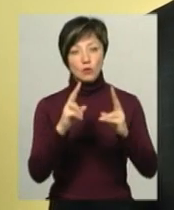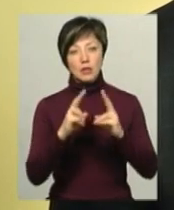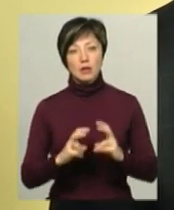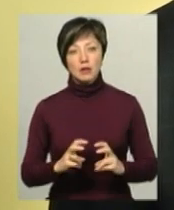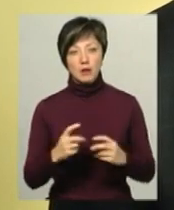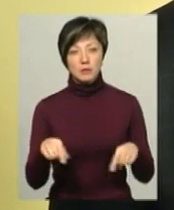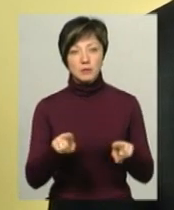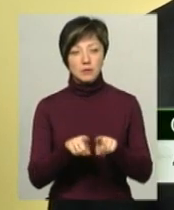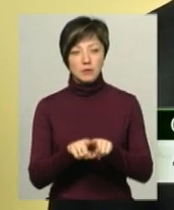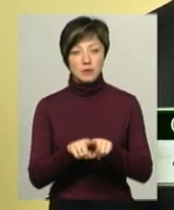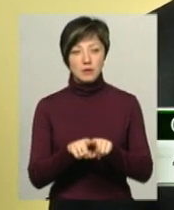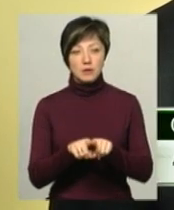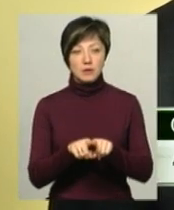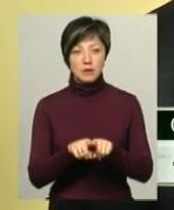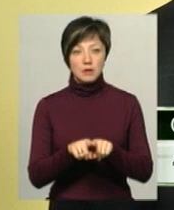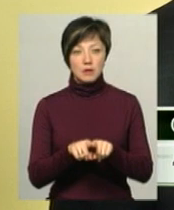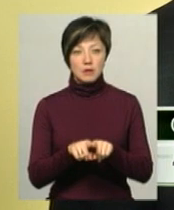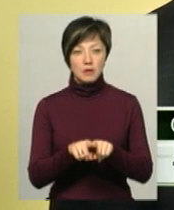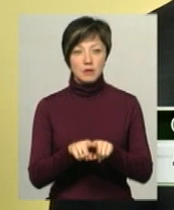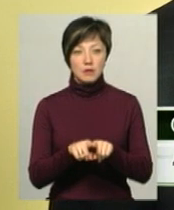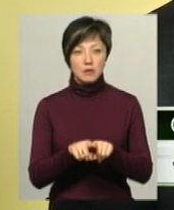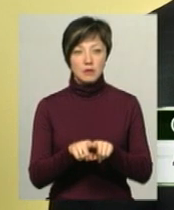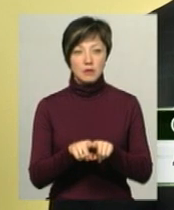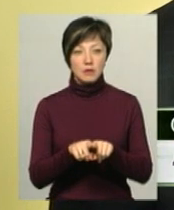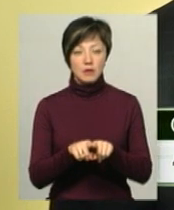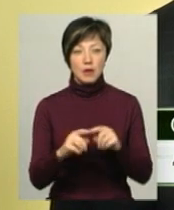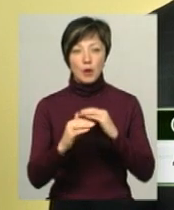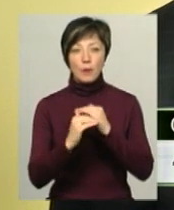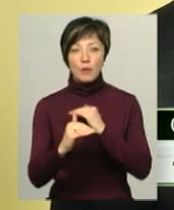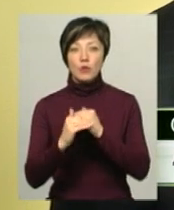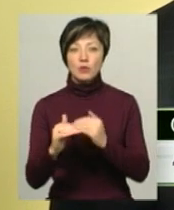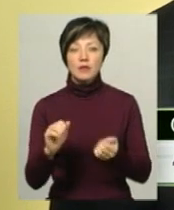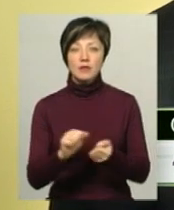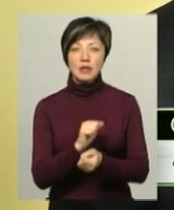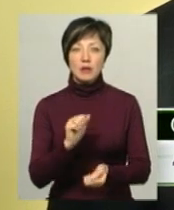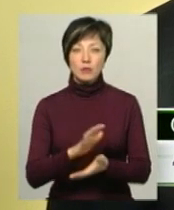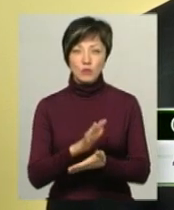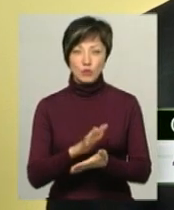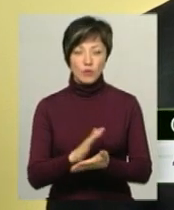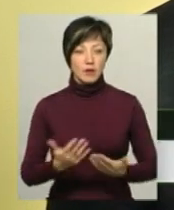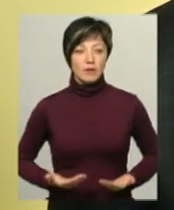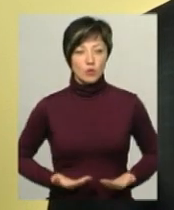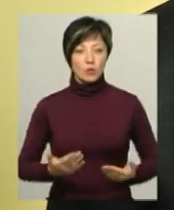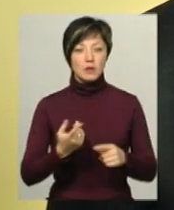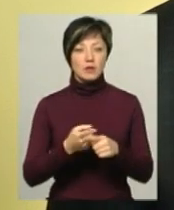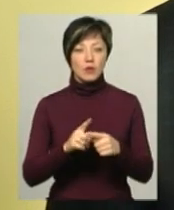момент рекультивації полігону твердих побутових відходів.